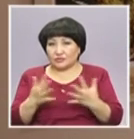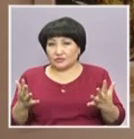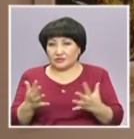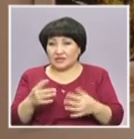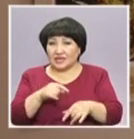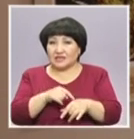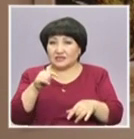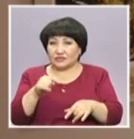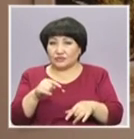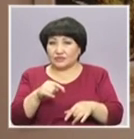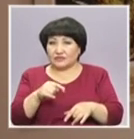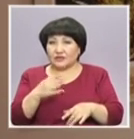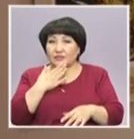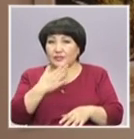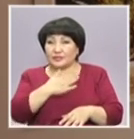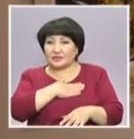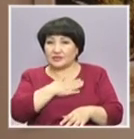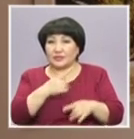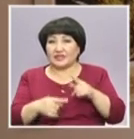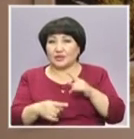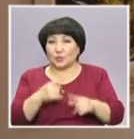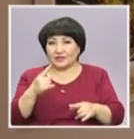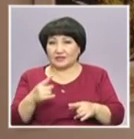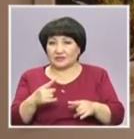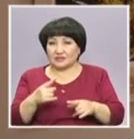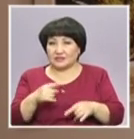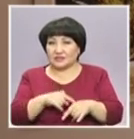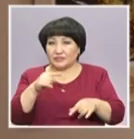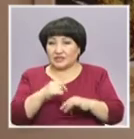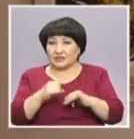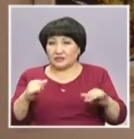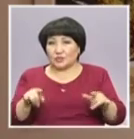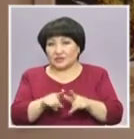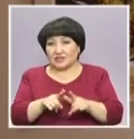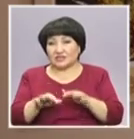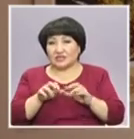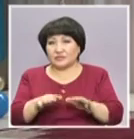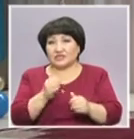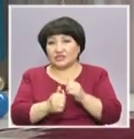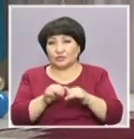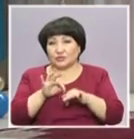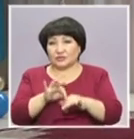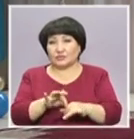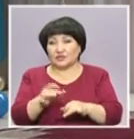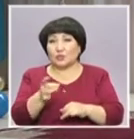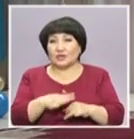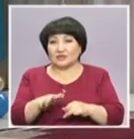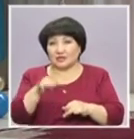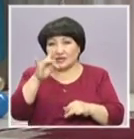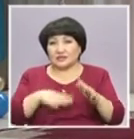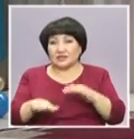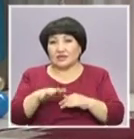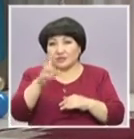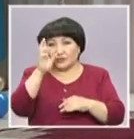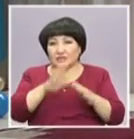сезімін арттырып, патриоттық. Осындай шараларды жиі өткізіп тұрамыз ауданымызда. Қазақ мемлекетінің